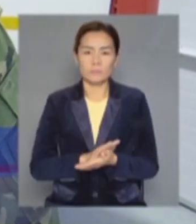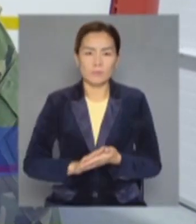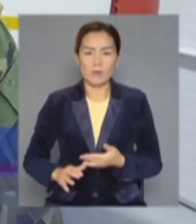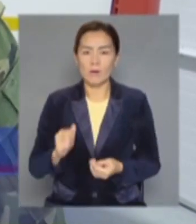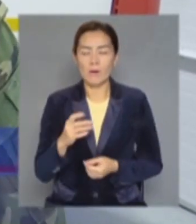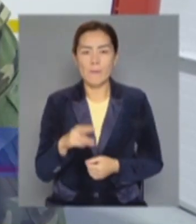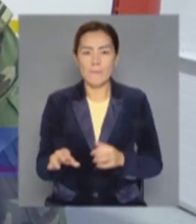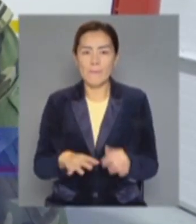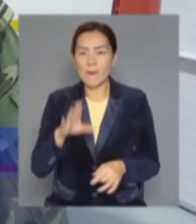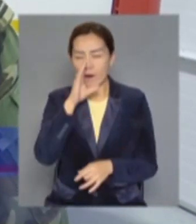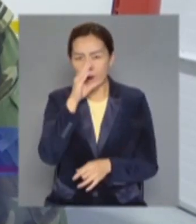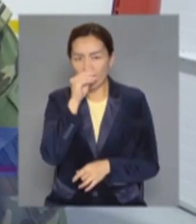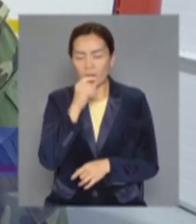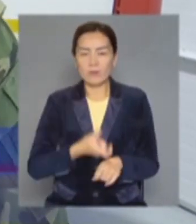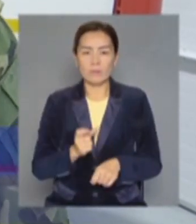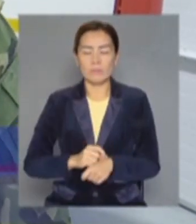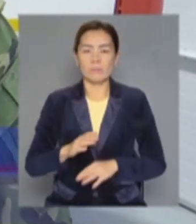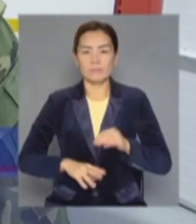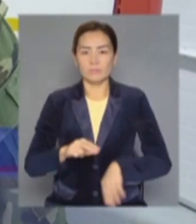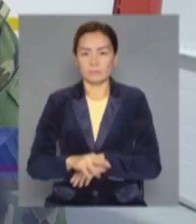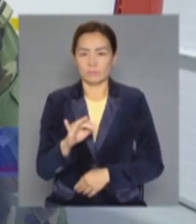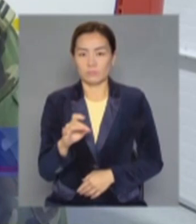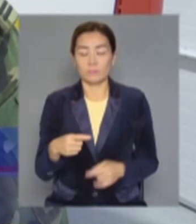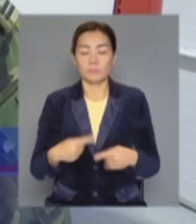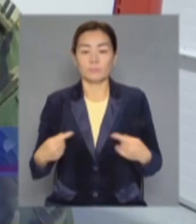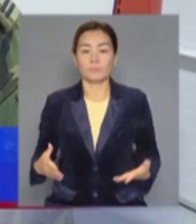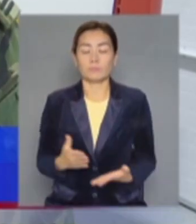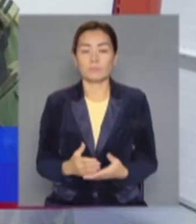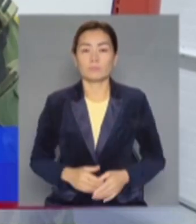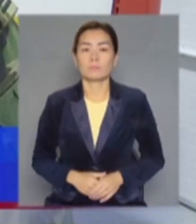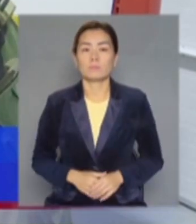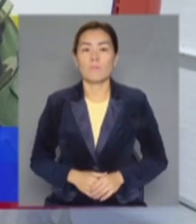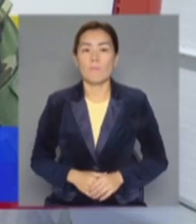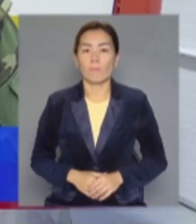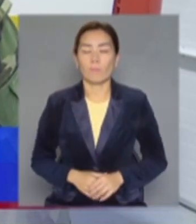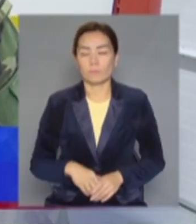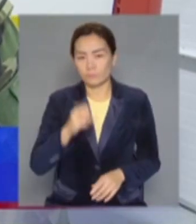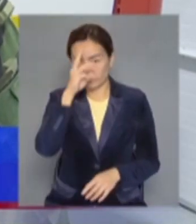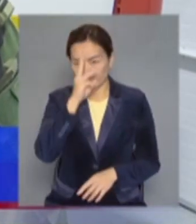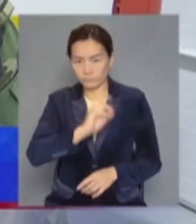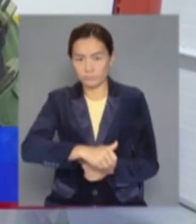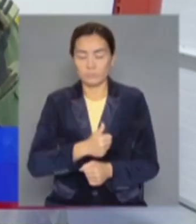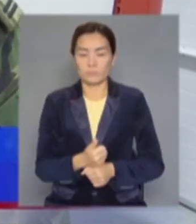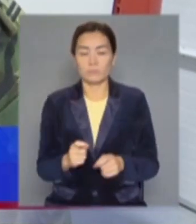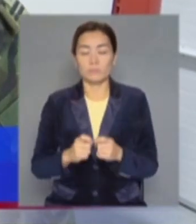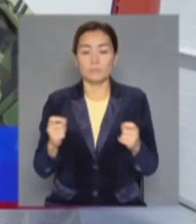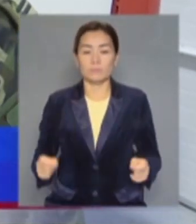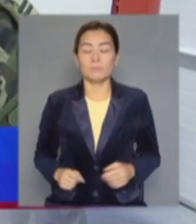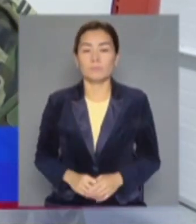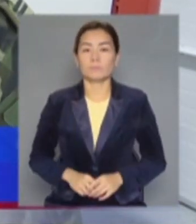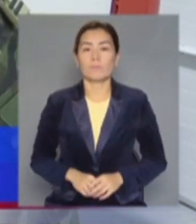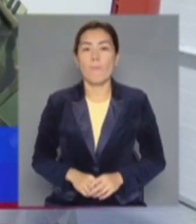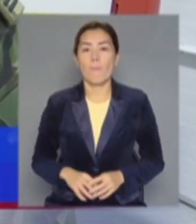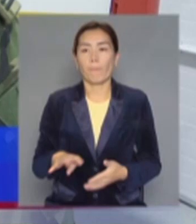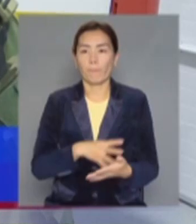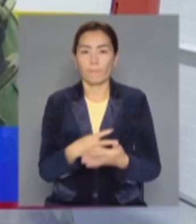деген сияқты өрт кетіру сабақтары болады. Сонымен қатар осы үш айдың ішінде ашқанымызда үш ай болды ғой, үш айдың ішінде біздер деген жауынгерлік